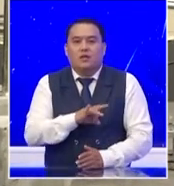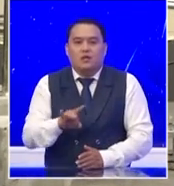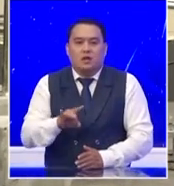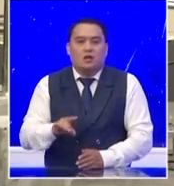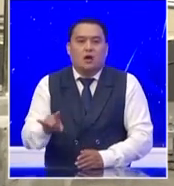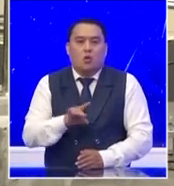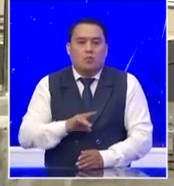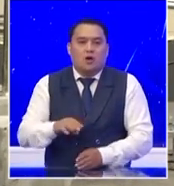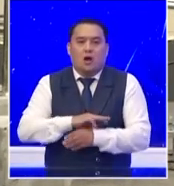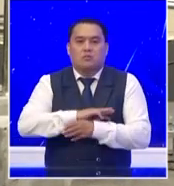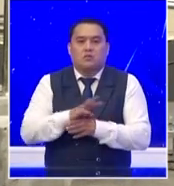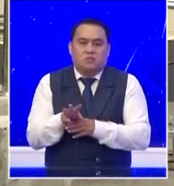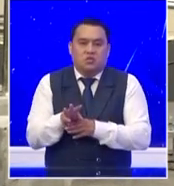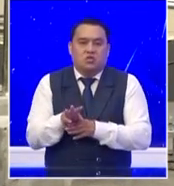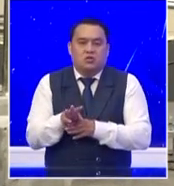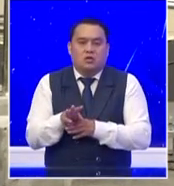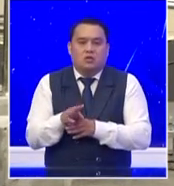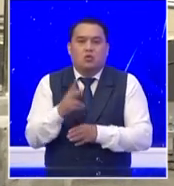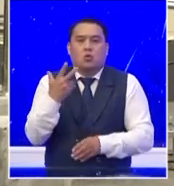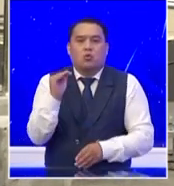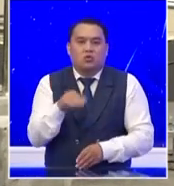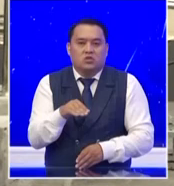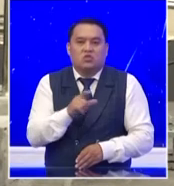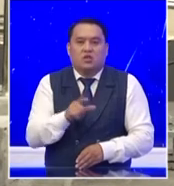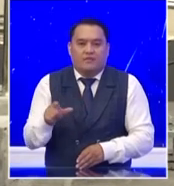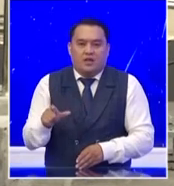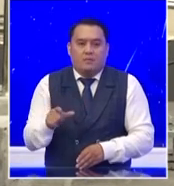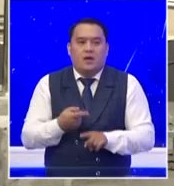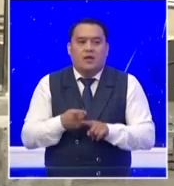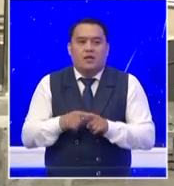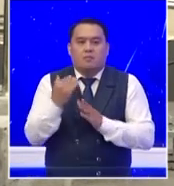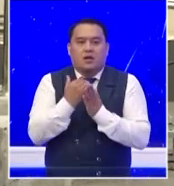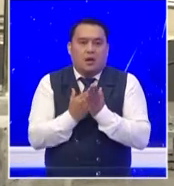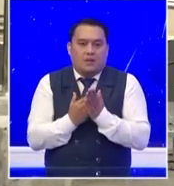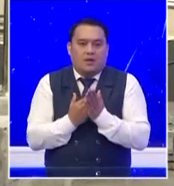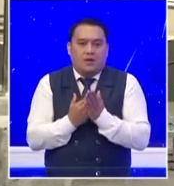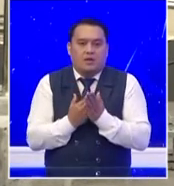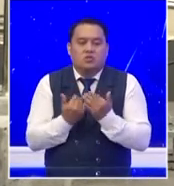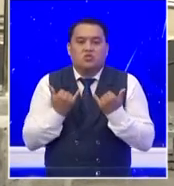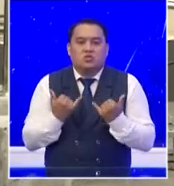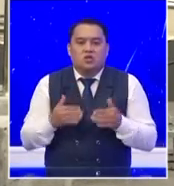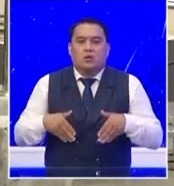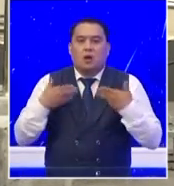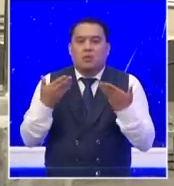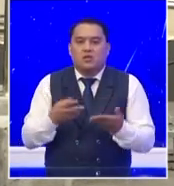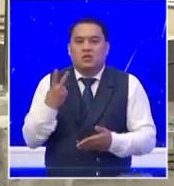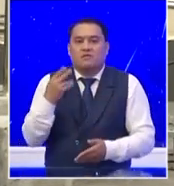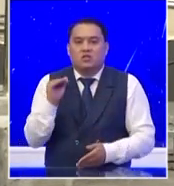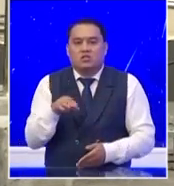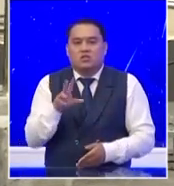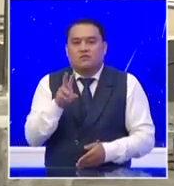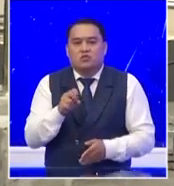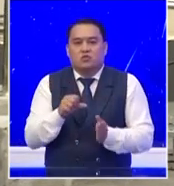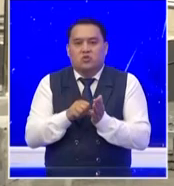мы должны охватить около 3000 человек по этой программе. В данное время к нам обратились